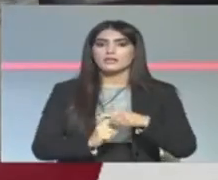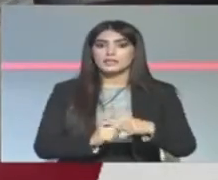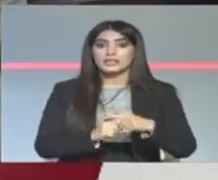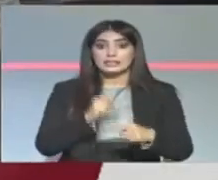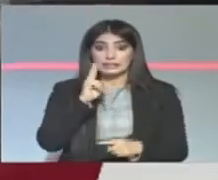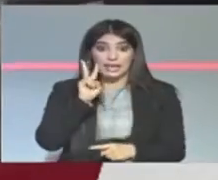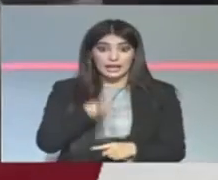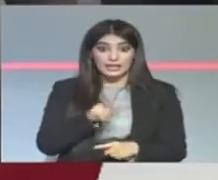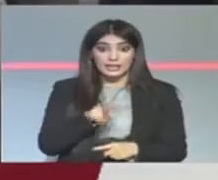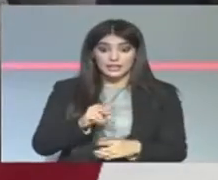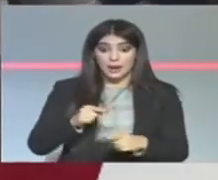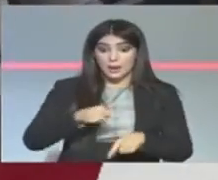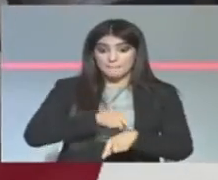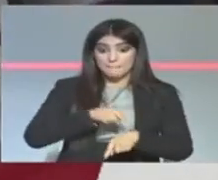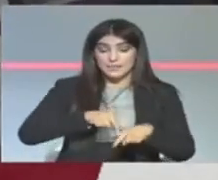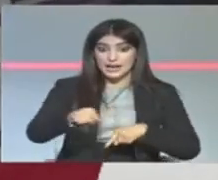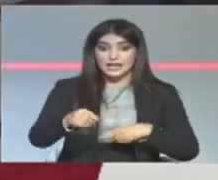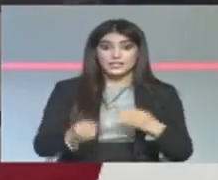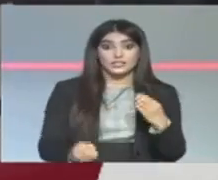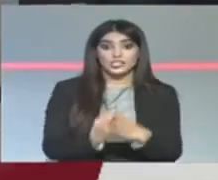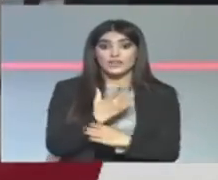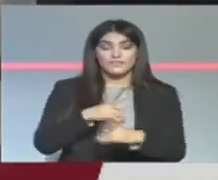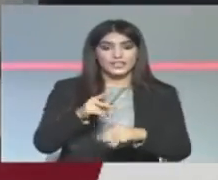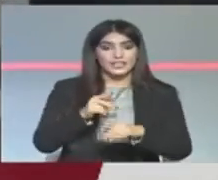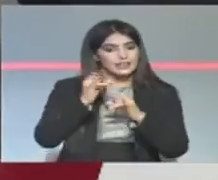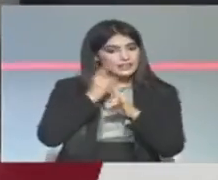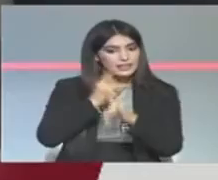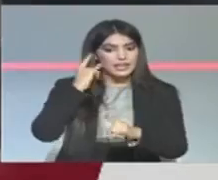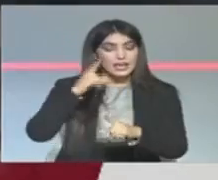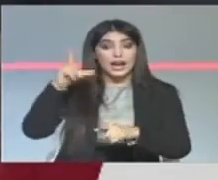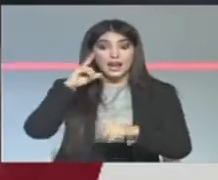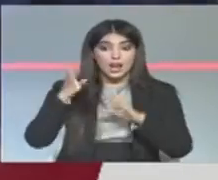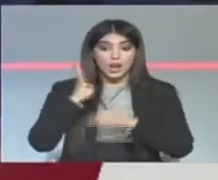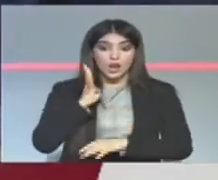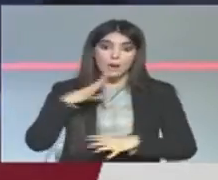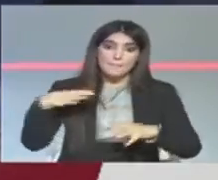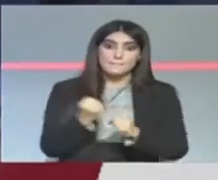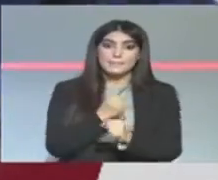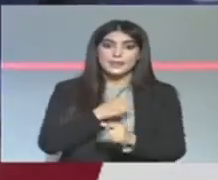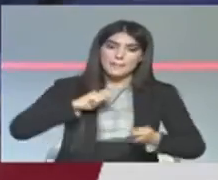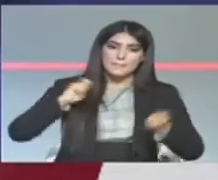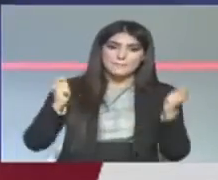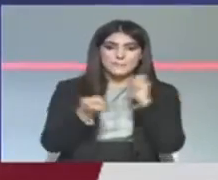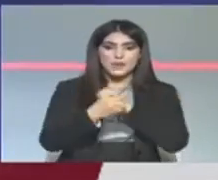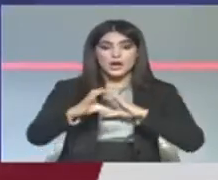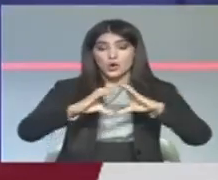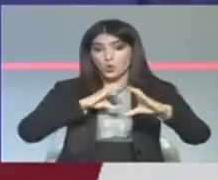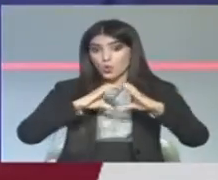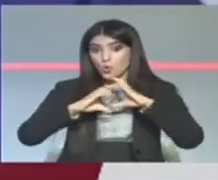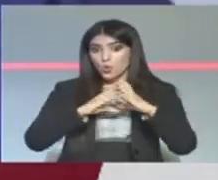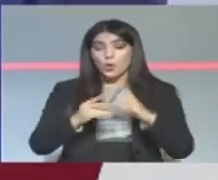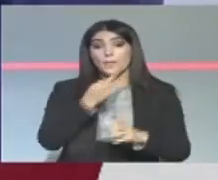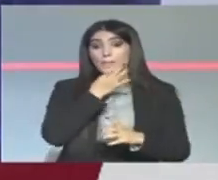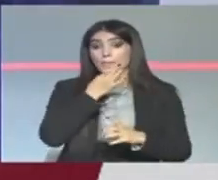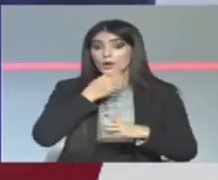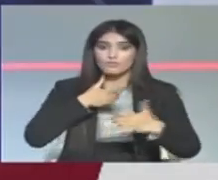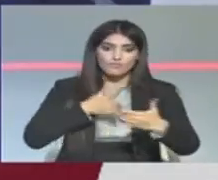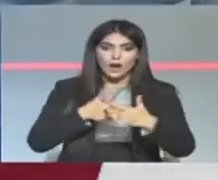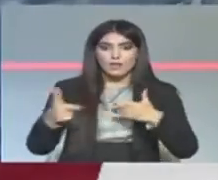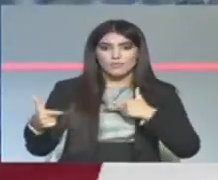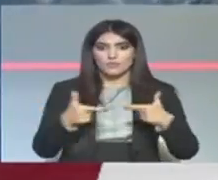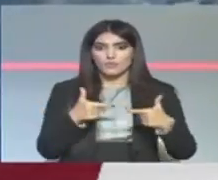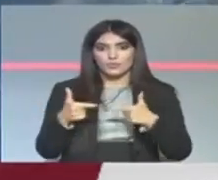تؤكد ان المرحله الجديده في تاريخ ليبيا اي الملتقى تتويج مسار تفاوضي واستفاده من وقف اطلاق